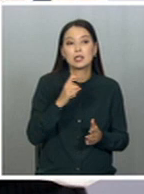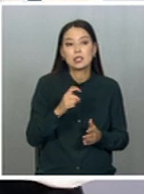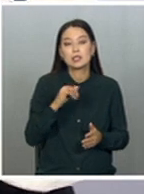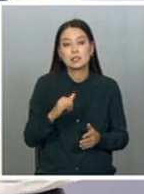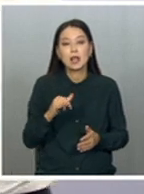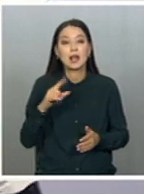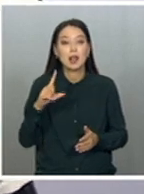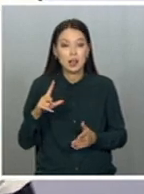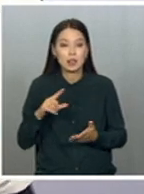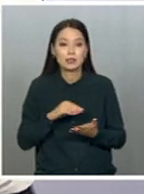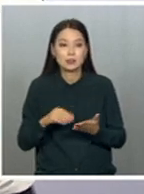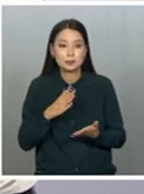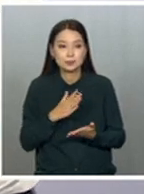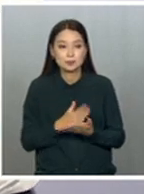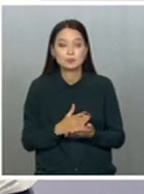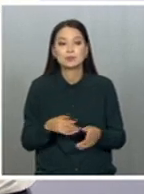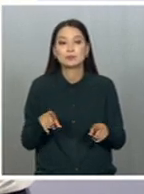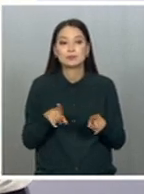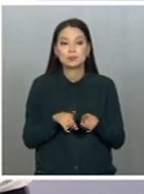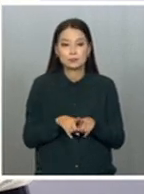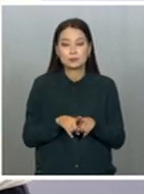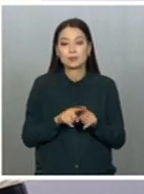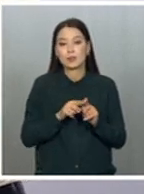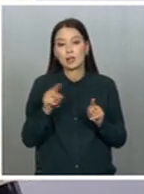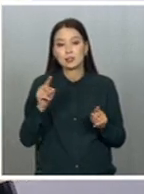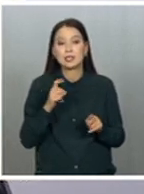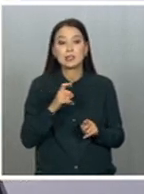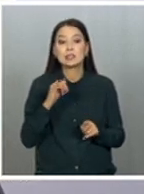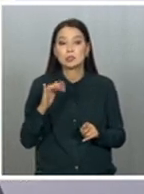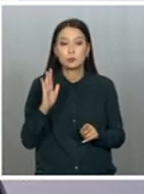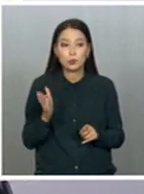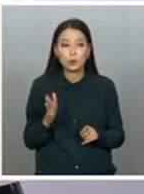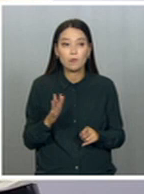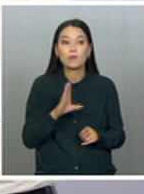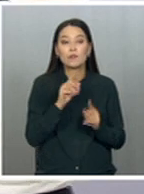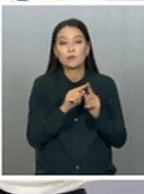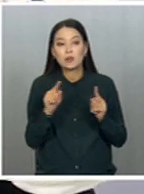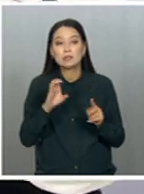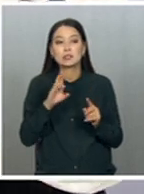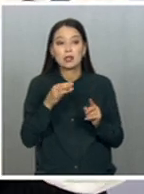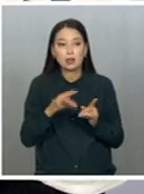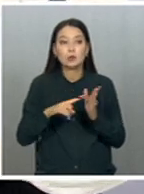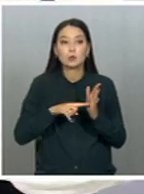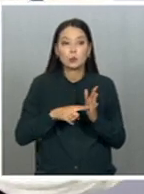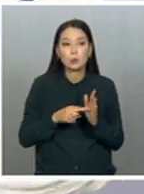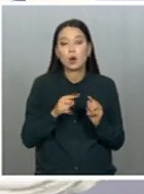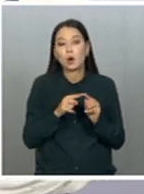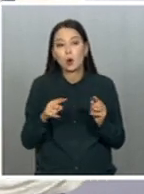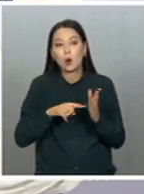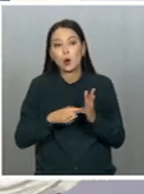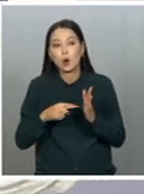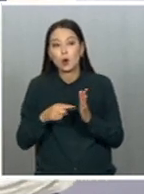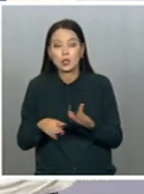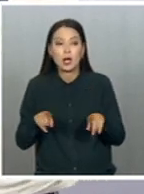жатыр, яғни координаттары X, Y болатын. Векторлардың скаляр көбейтіндісін координаттар